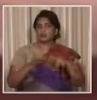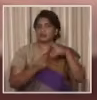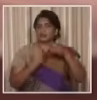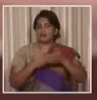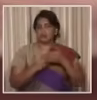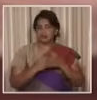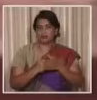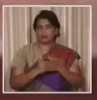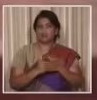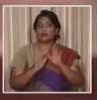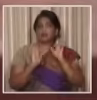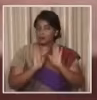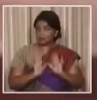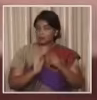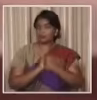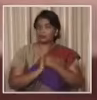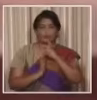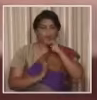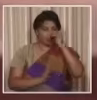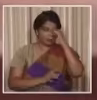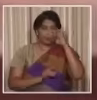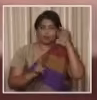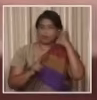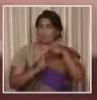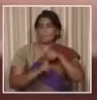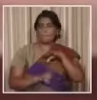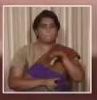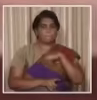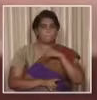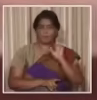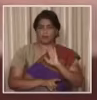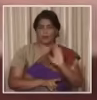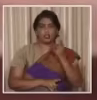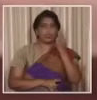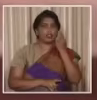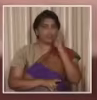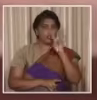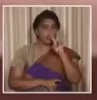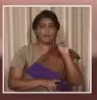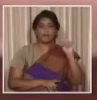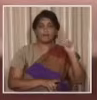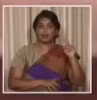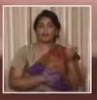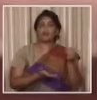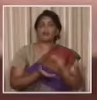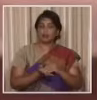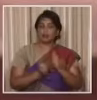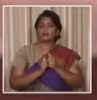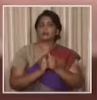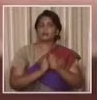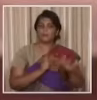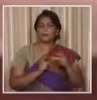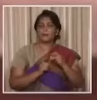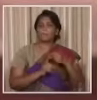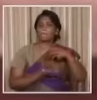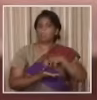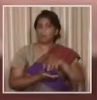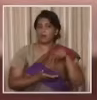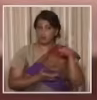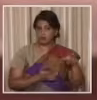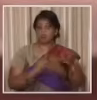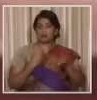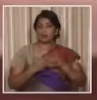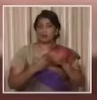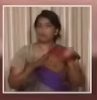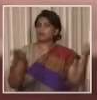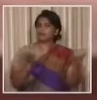හදන්න කියලා. හැබැයි ගරු කතානායකතුමනි ඒක පිළිගන්නෙත් නැතුව 12:21 වෙනිදා තවදුරටත් වැඩ කටයුතු කරගෙන යනවා ප්‍රාදේශ සභාව මේ හදපු